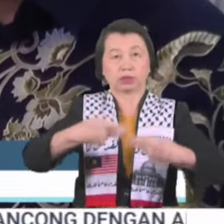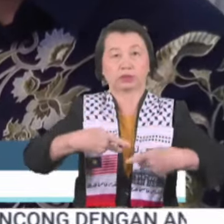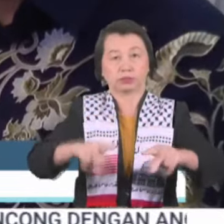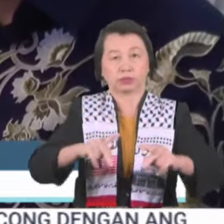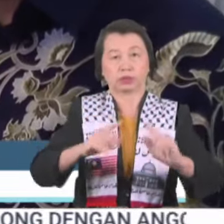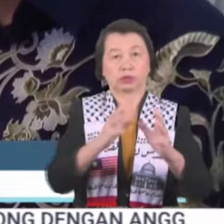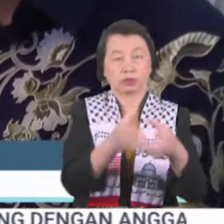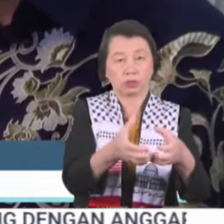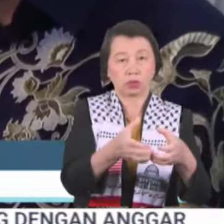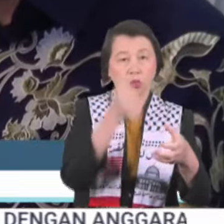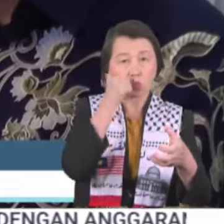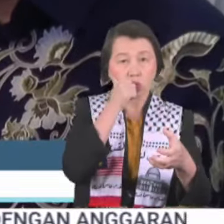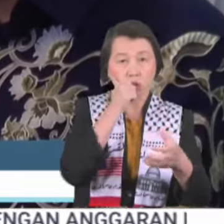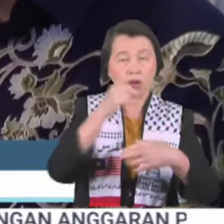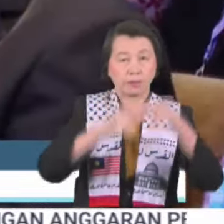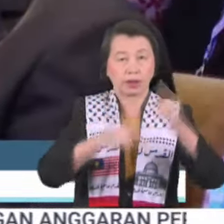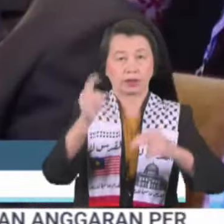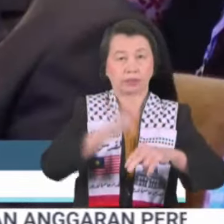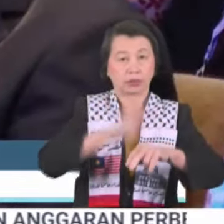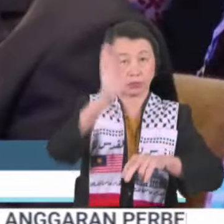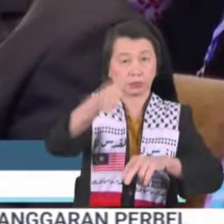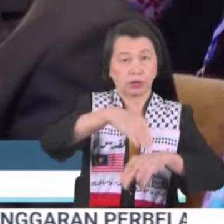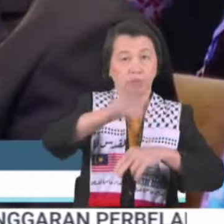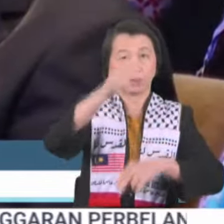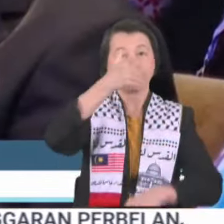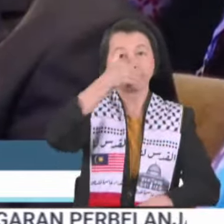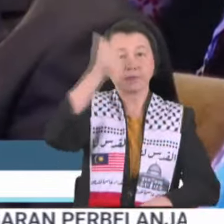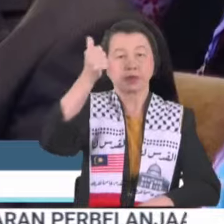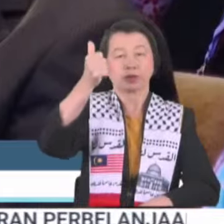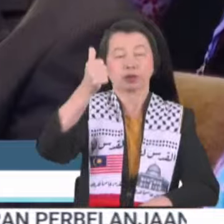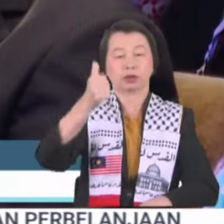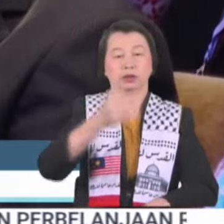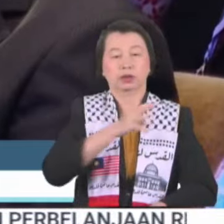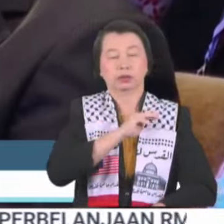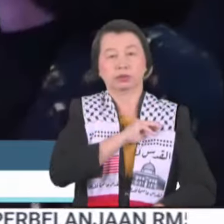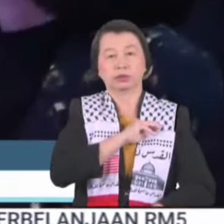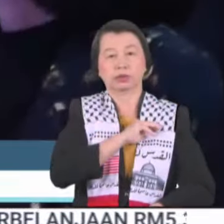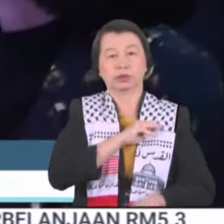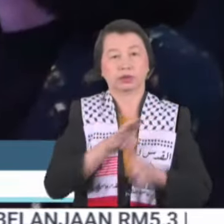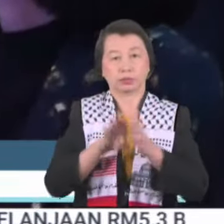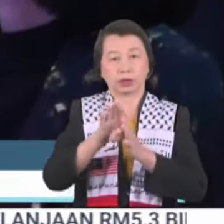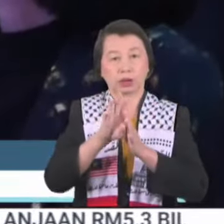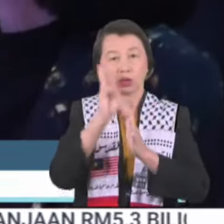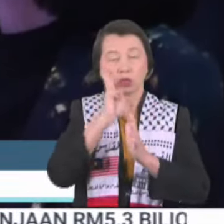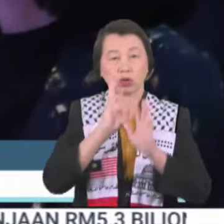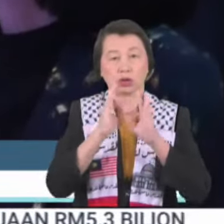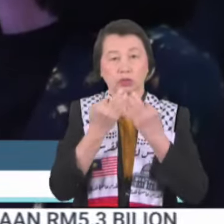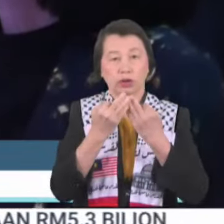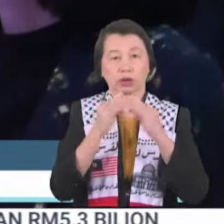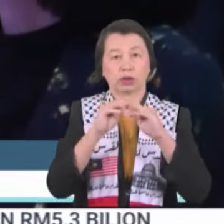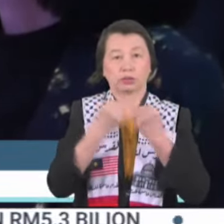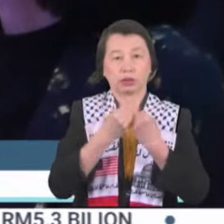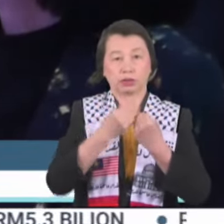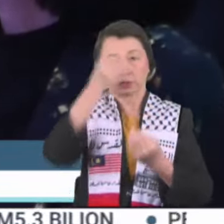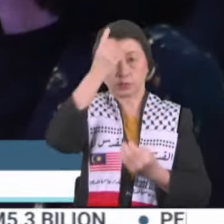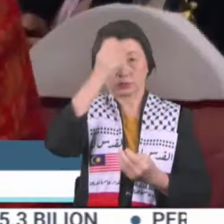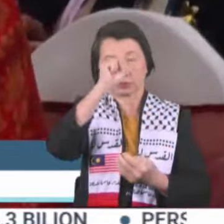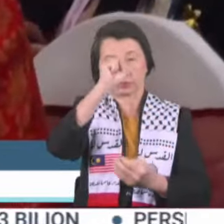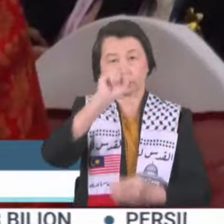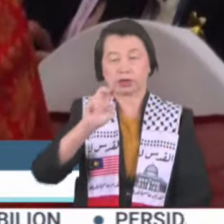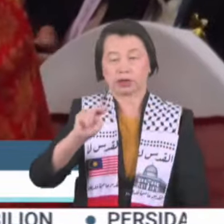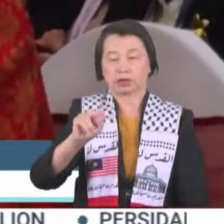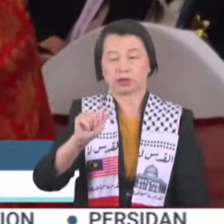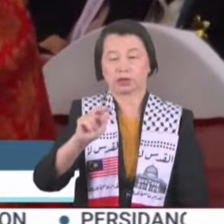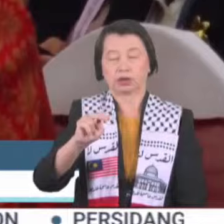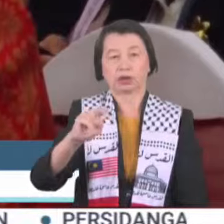peluang kepada golongan wanita membina masa depan yang lebih cerah. Menurut Menteri Pembangunan Wanita, Keluarga dan Masyarakat Datuk Seri